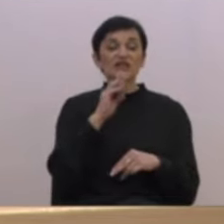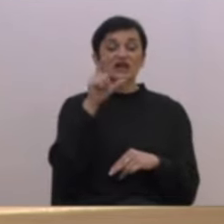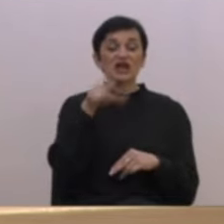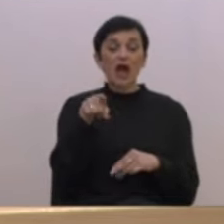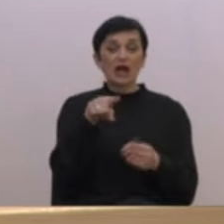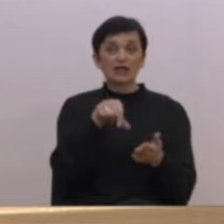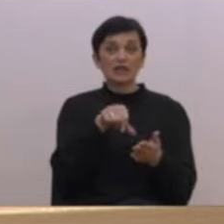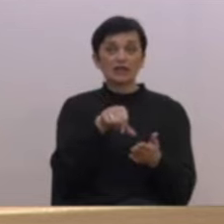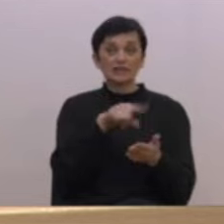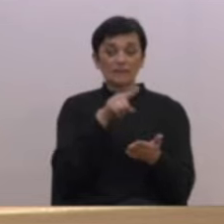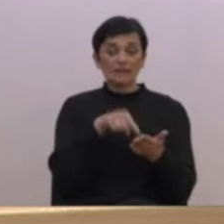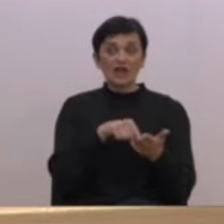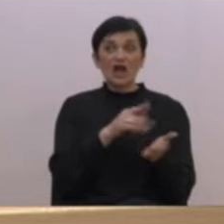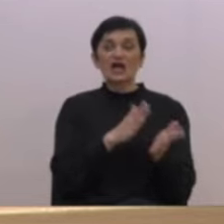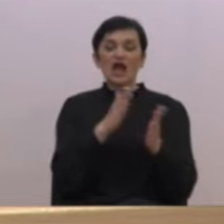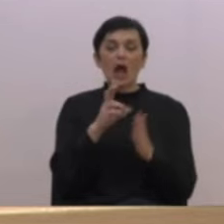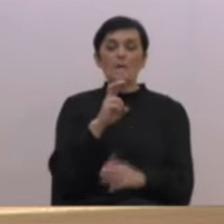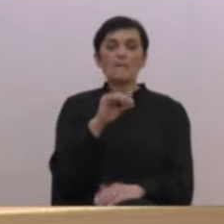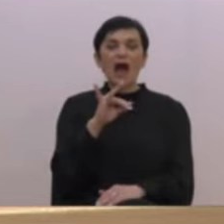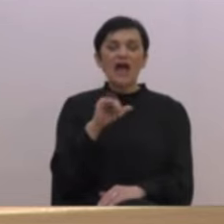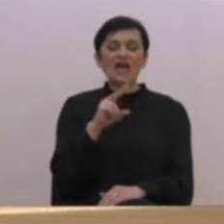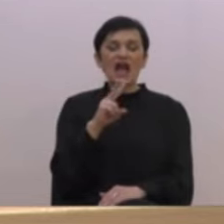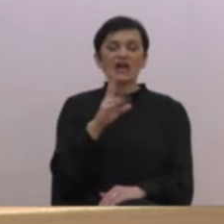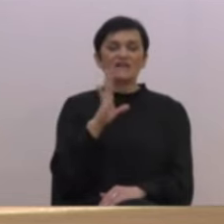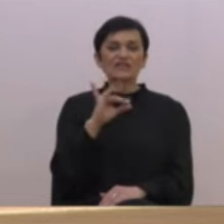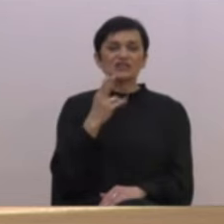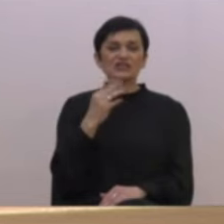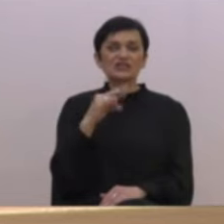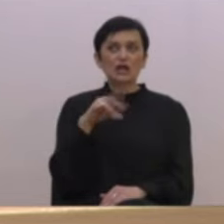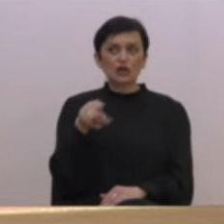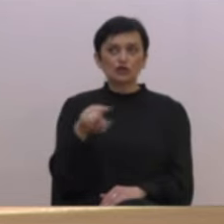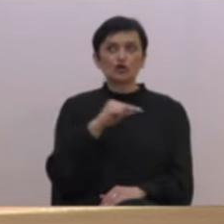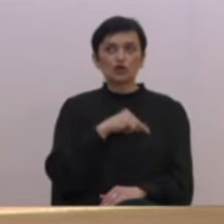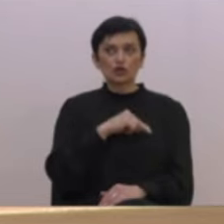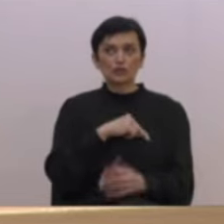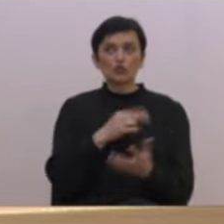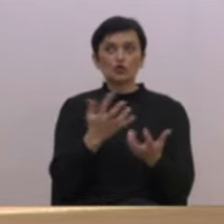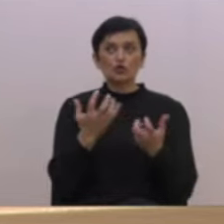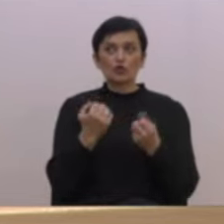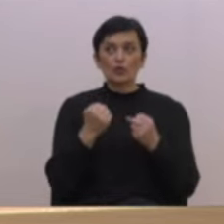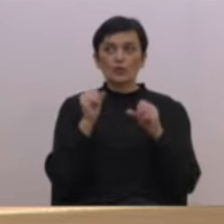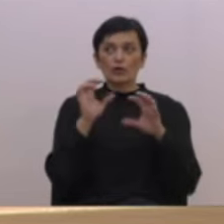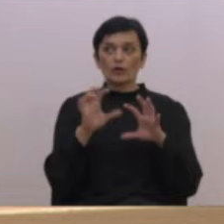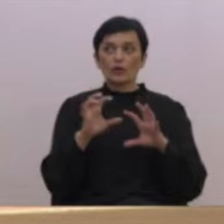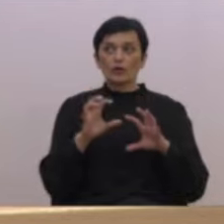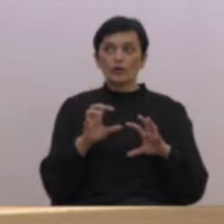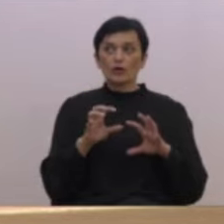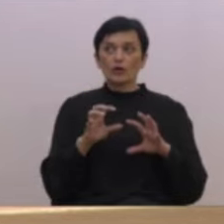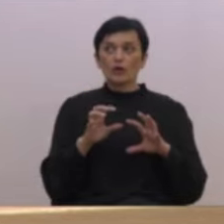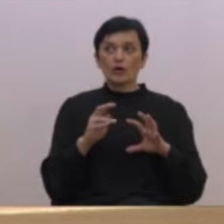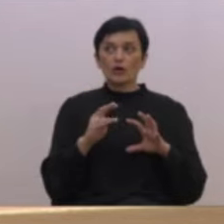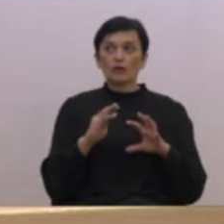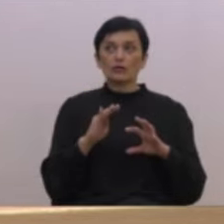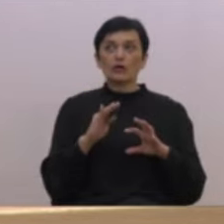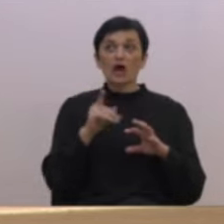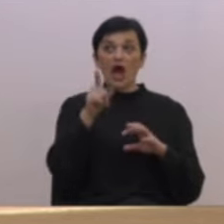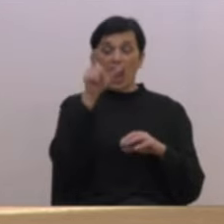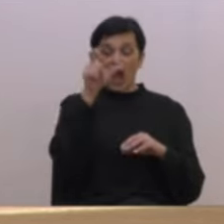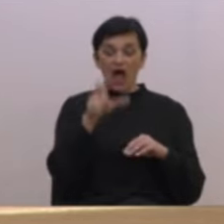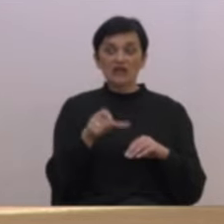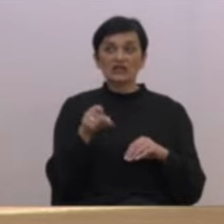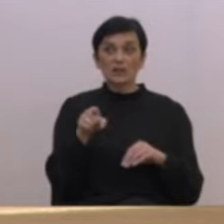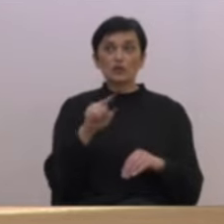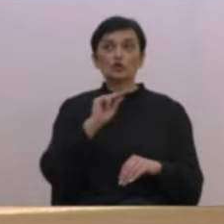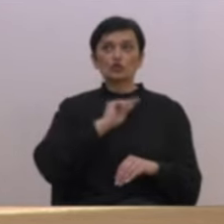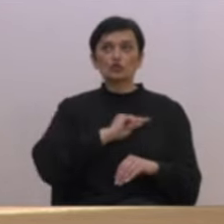საკითხებზე. გადავიდეთ ბაია კვიციანზე, რომელმაც იმუშავა, მიიღო კანონი, მე ვეწინააღმდეგებოდი, მაგრამ ამ ადამიანმა იმუშავა